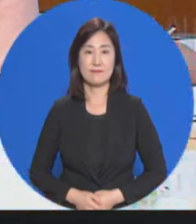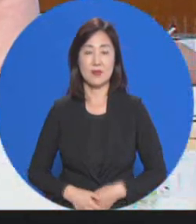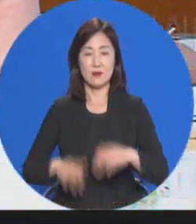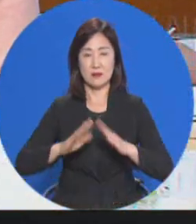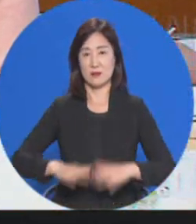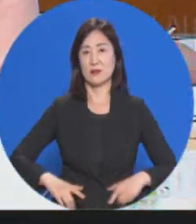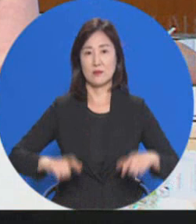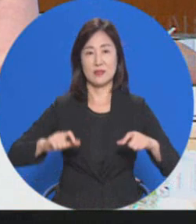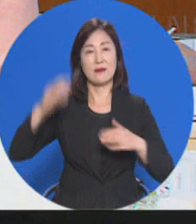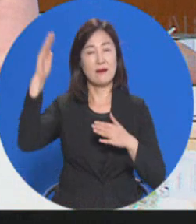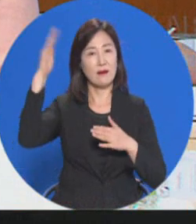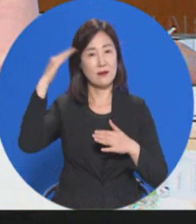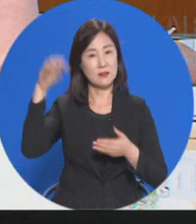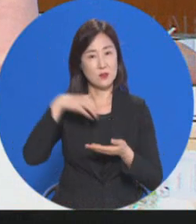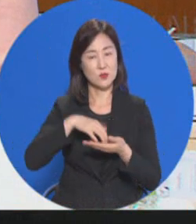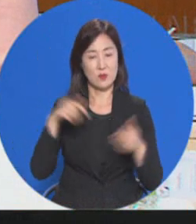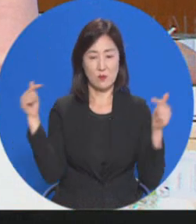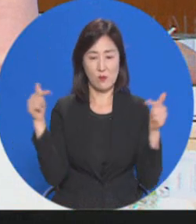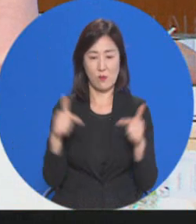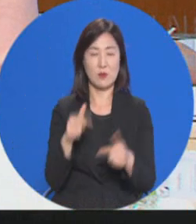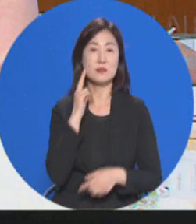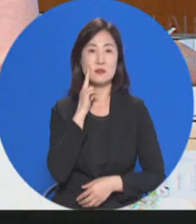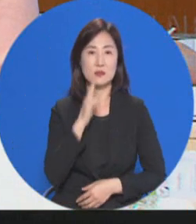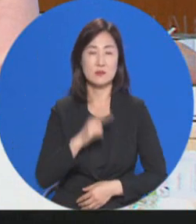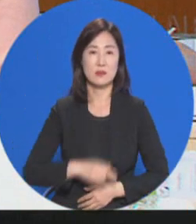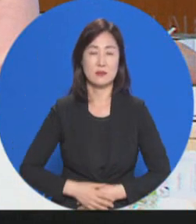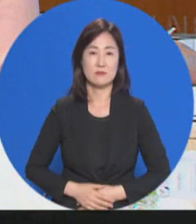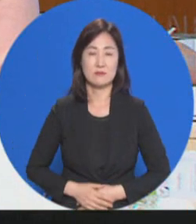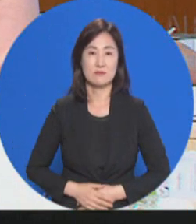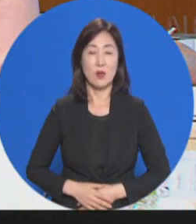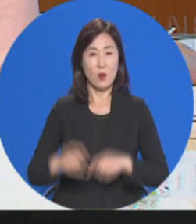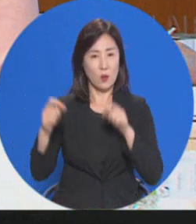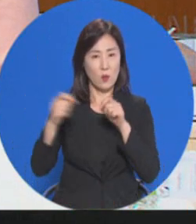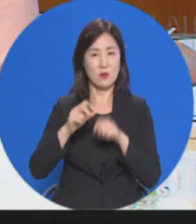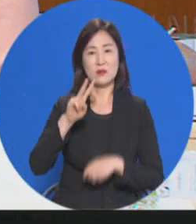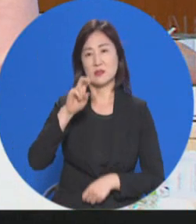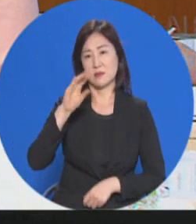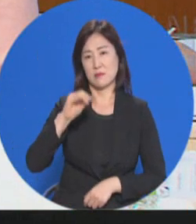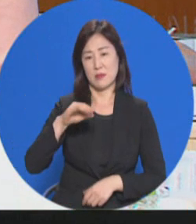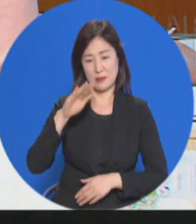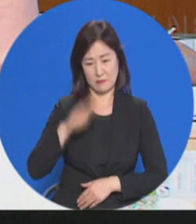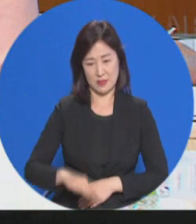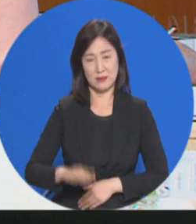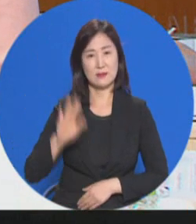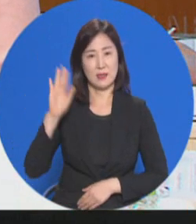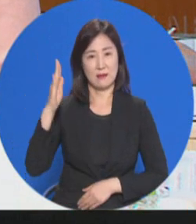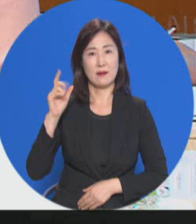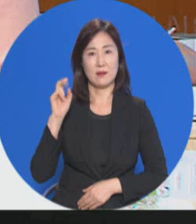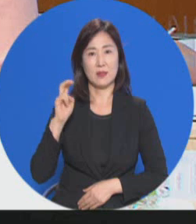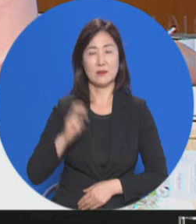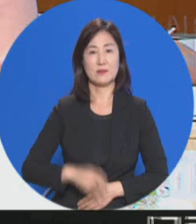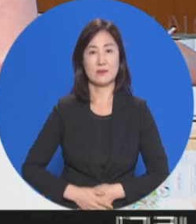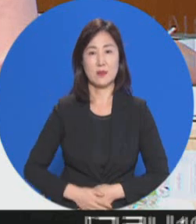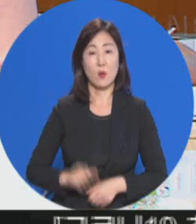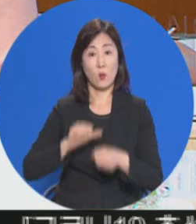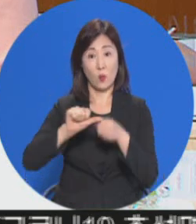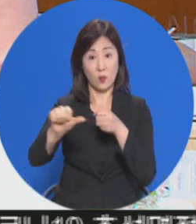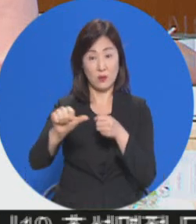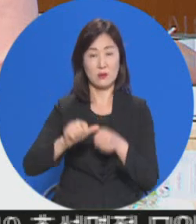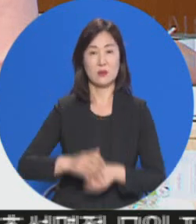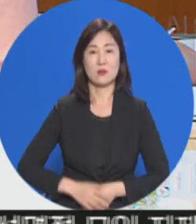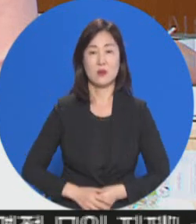전남 지역의 학생 수 감소세가 심각합니다. 이제 20만 붕괴도 코앞으로 다가왔습니다. 5년 뒤면